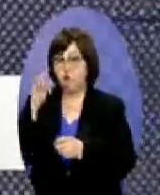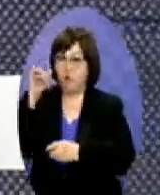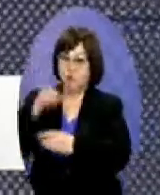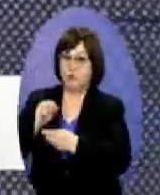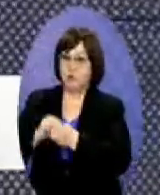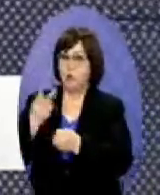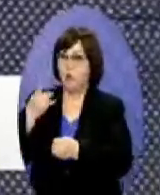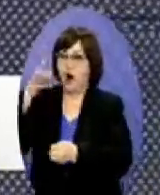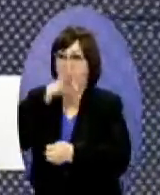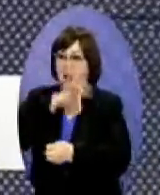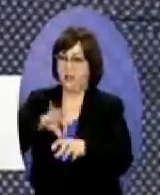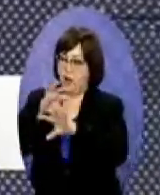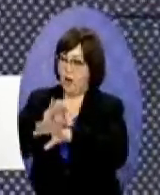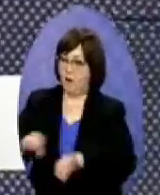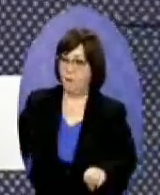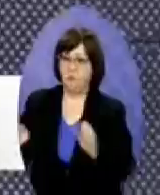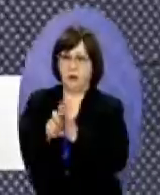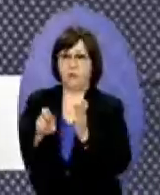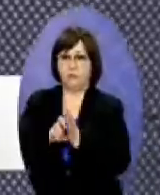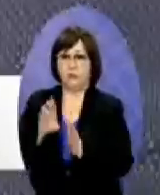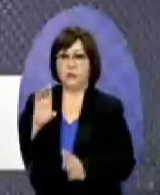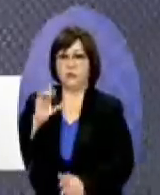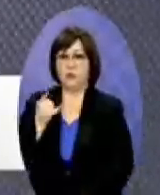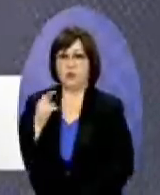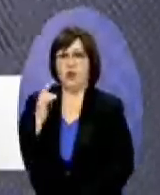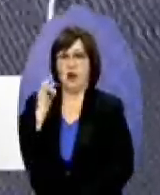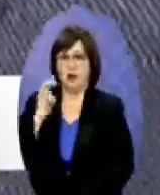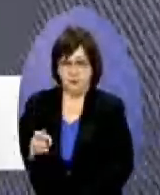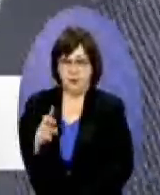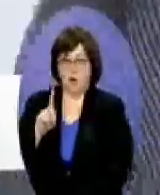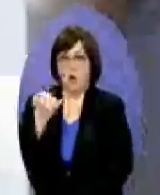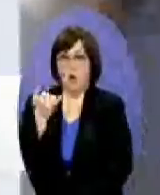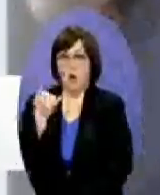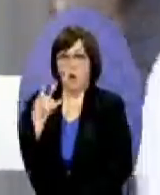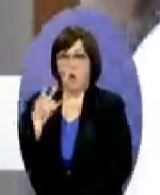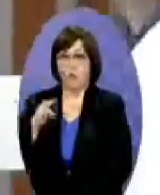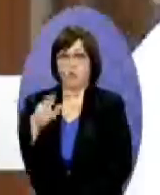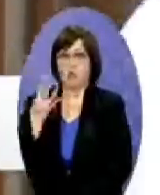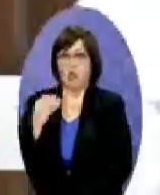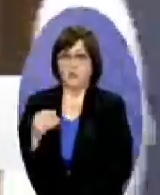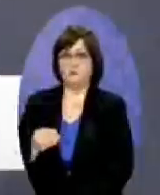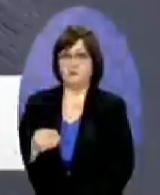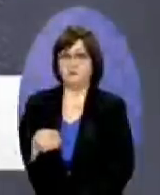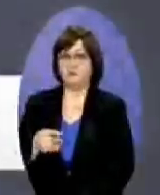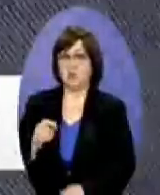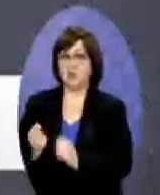ашигтай хөрөнгө оруулалт болно гэдэгт итгэж байгаагаа Саудийн угсаа залгамжлах хунтайч онцлон тэмдэглэжээ.